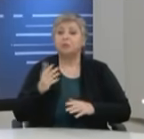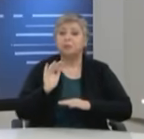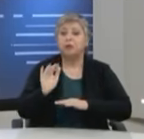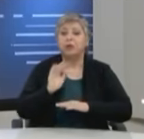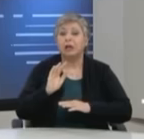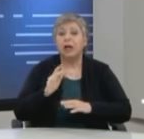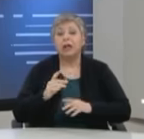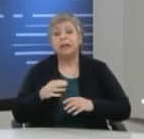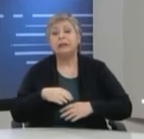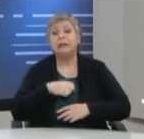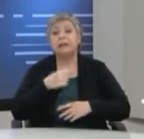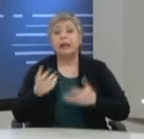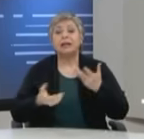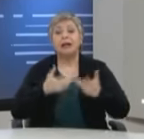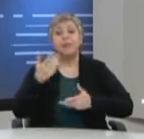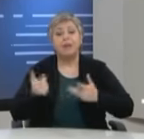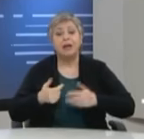Ήσασταν απασχολημένος με άλλα θέματα?